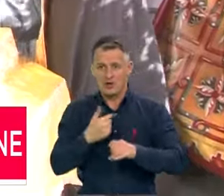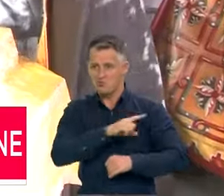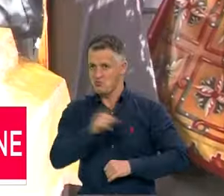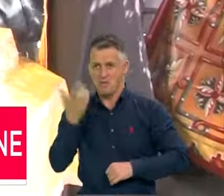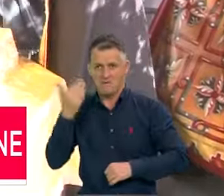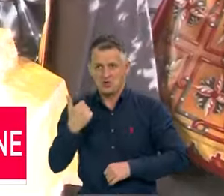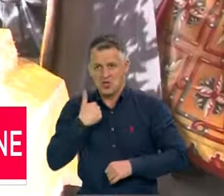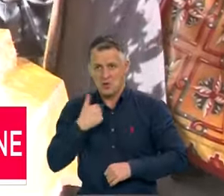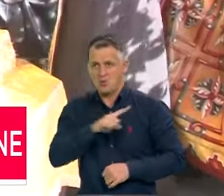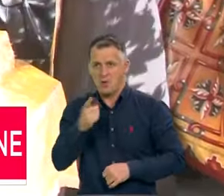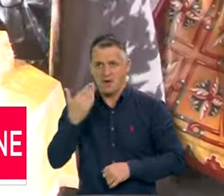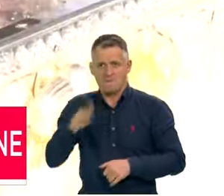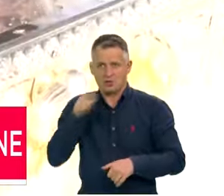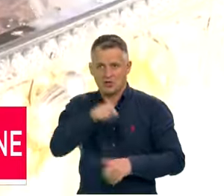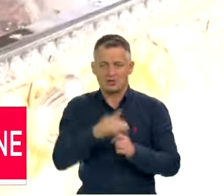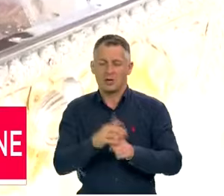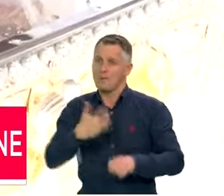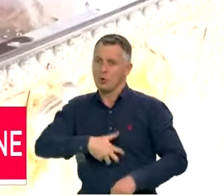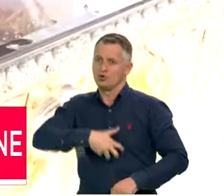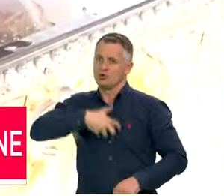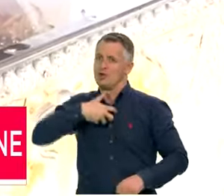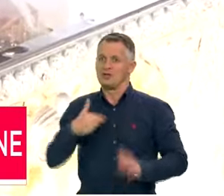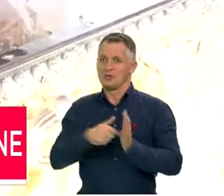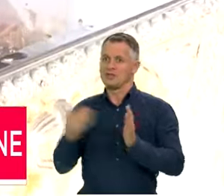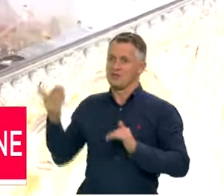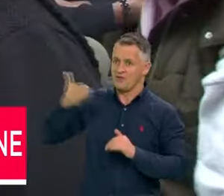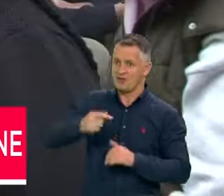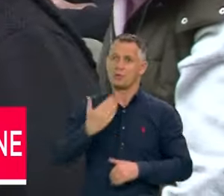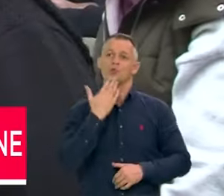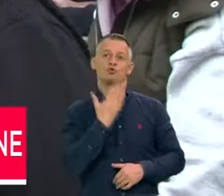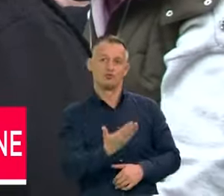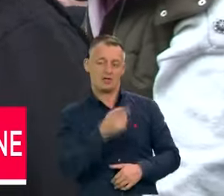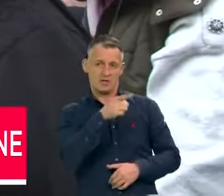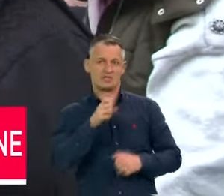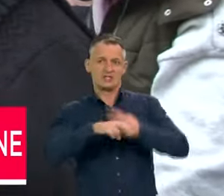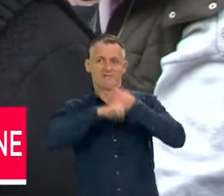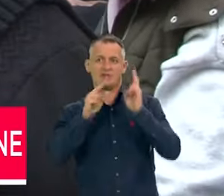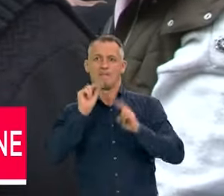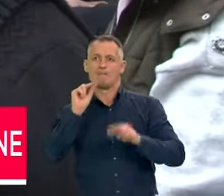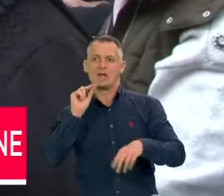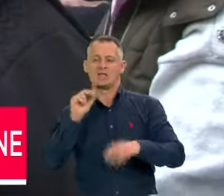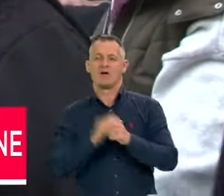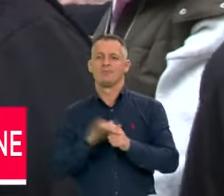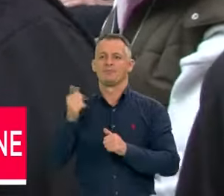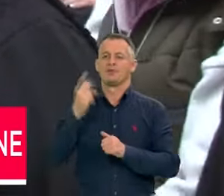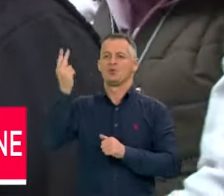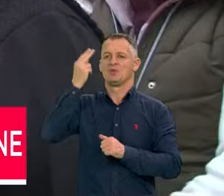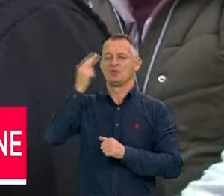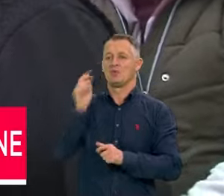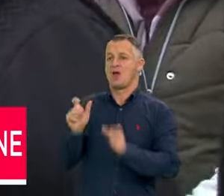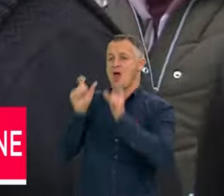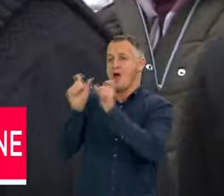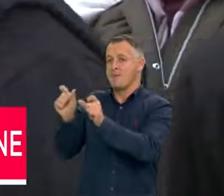fost foarte mult emoțional trebuie să venim să i Mulțumim cu voia să poate Dumnezeu ne mai apără și așa